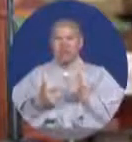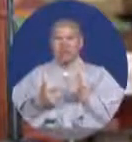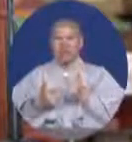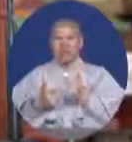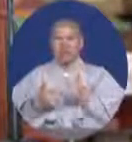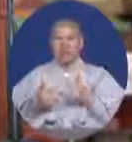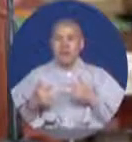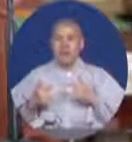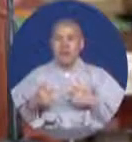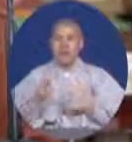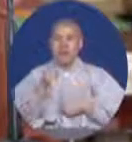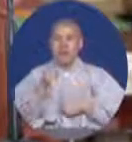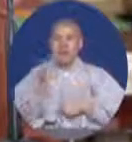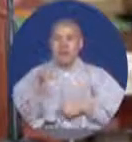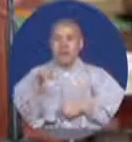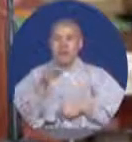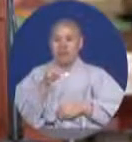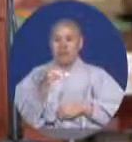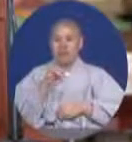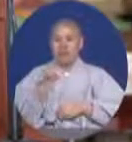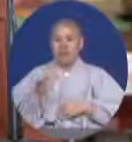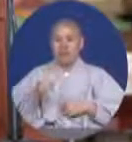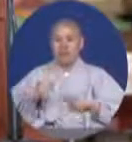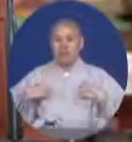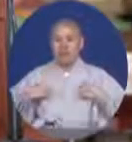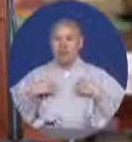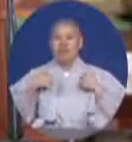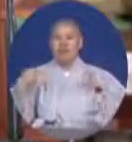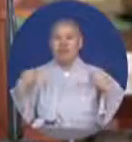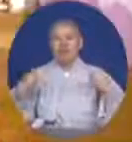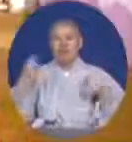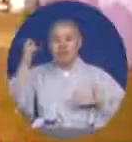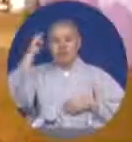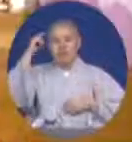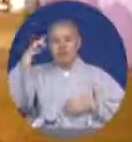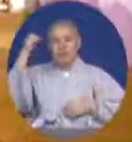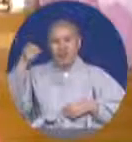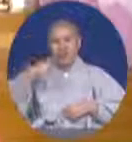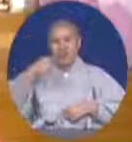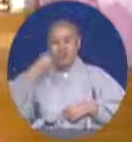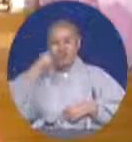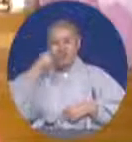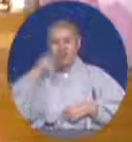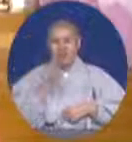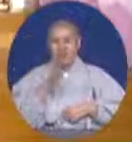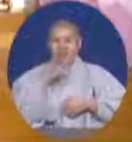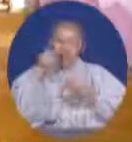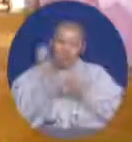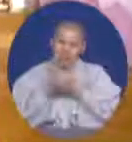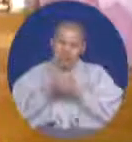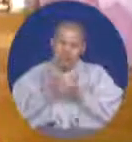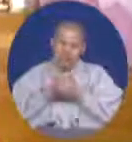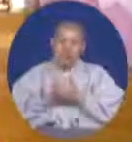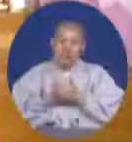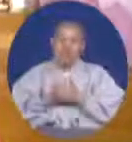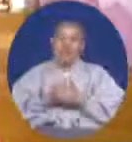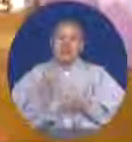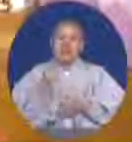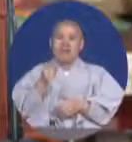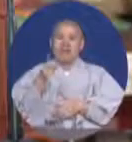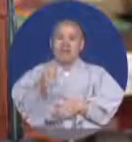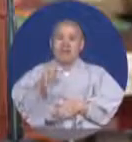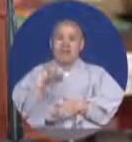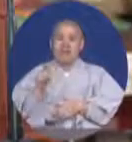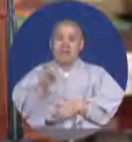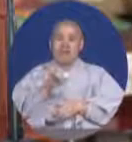그게 뭐 허수아비 옷 벗기는데 그걸 대답을 못 해요. 참내 기가 막. 그 허수아비 바로 보면